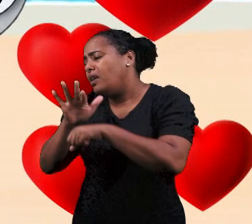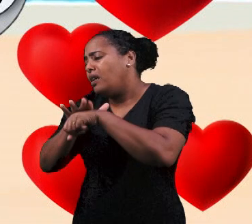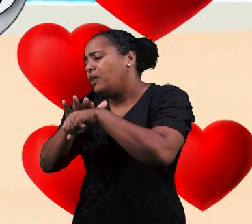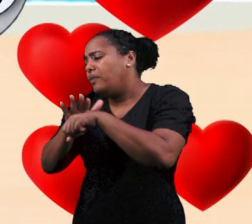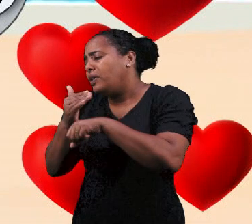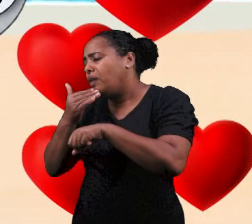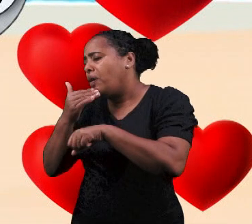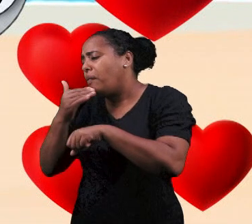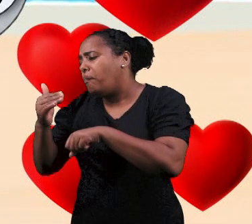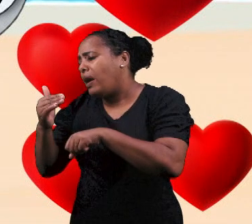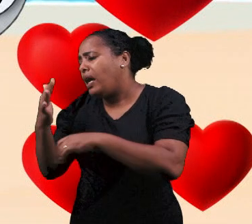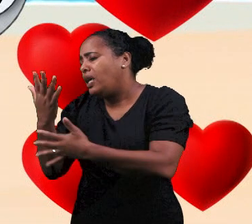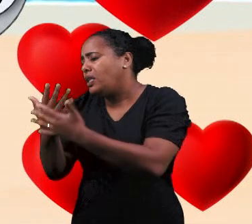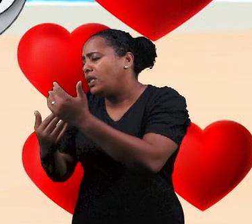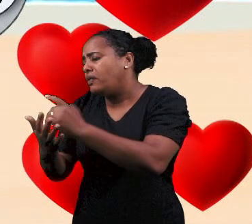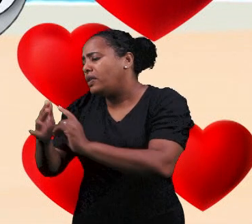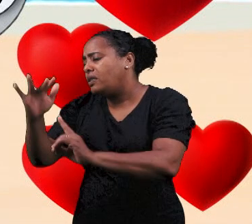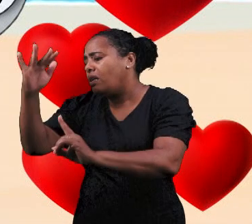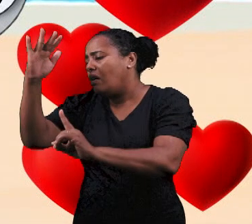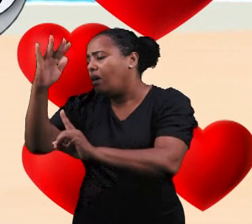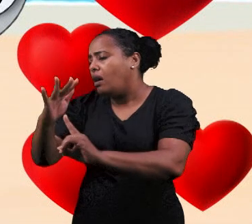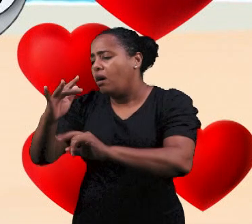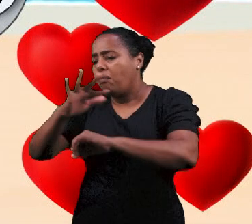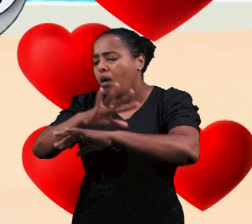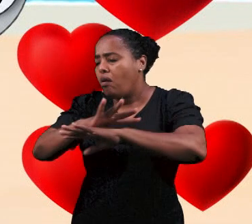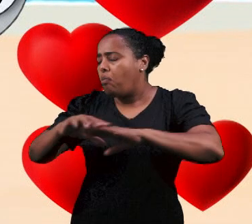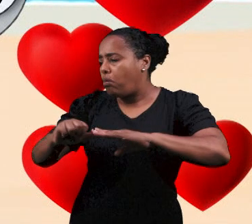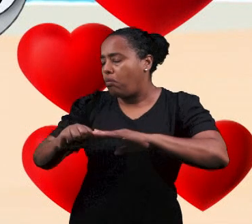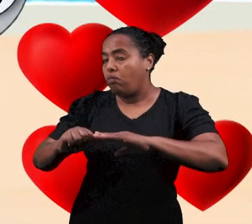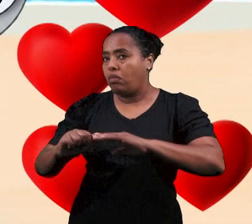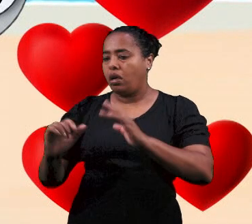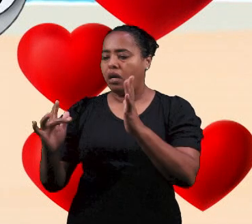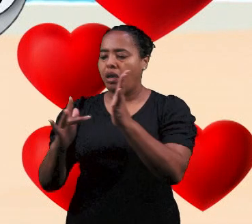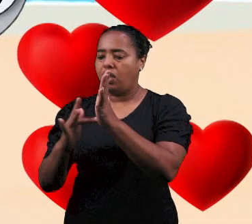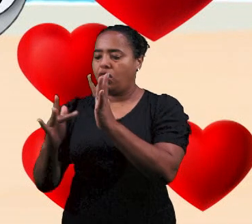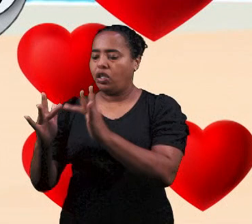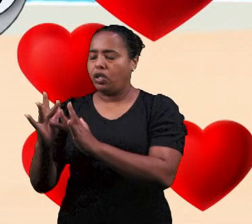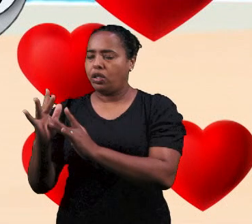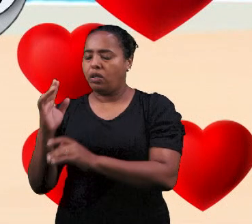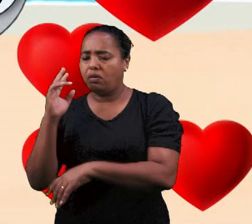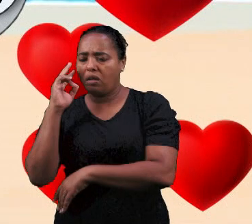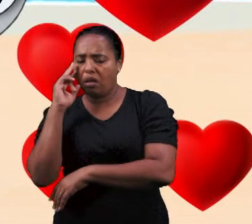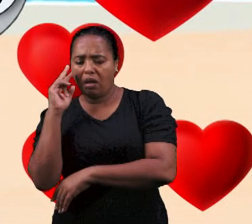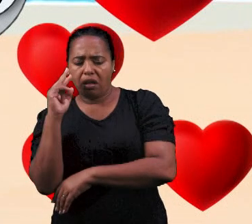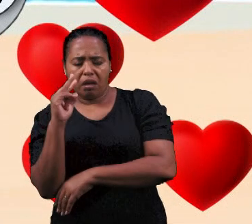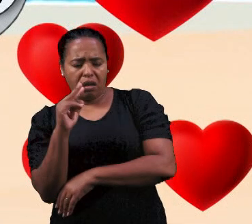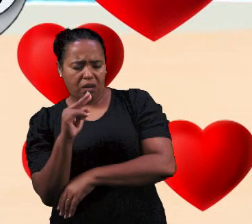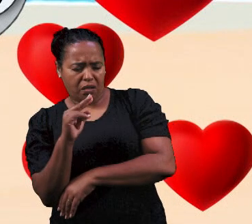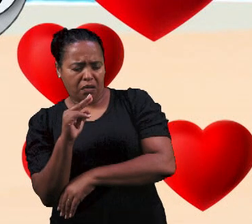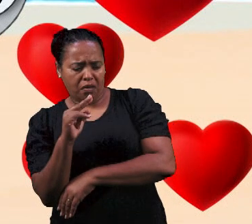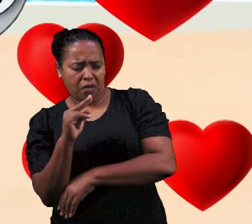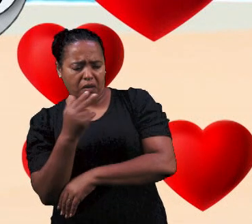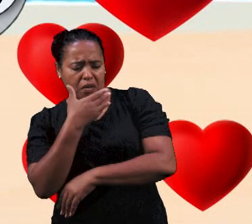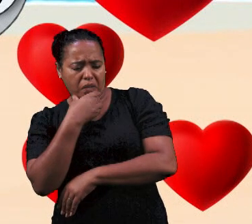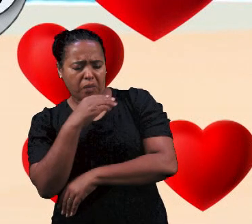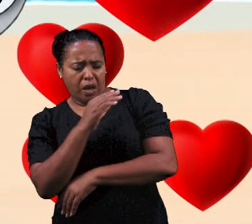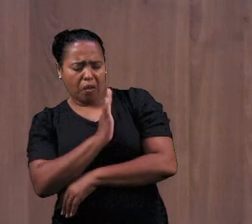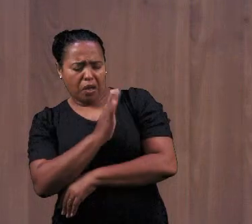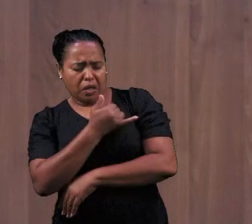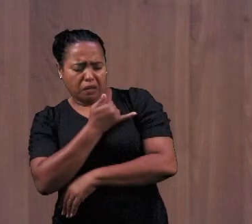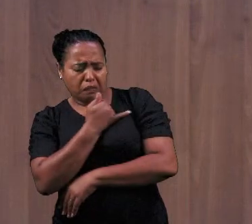Je demande que tu puisses venir imposer les mains afin qu'elle puisse guérir. Jésus a vu la tristesse dans le cœur de